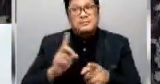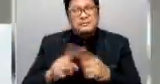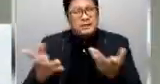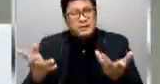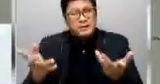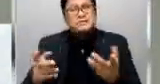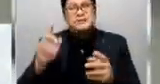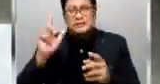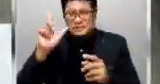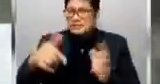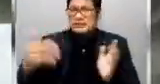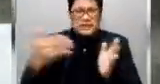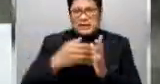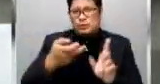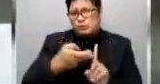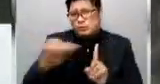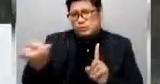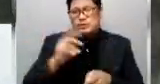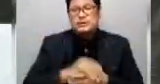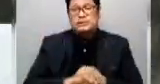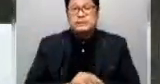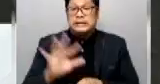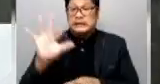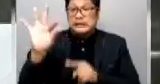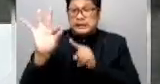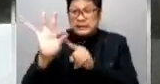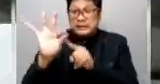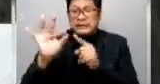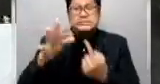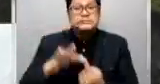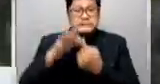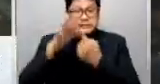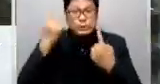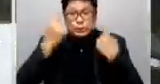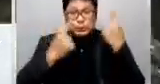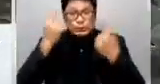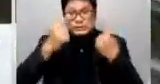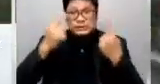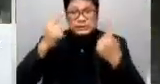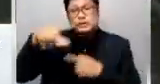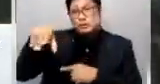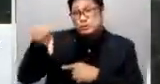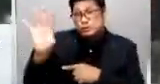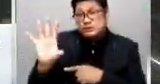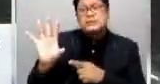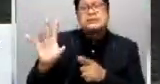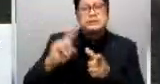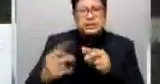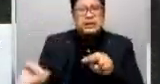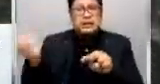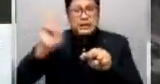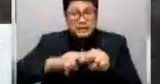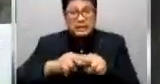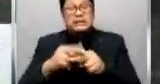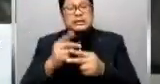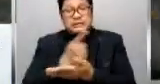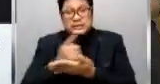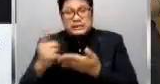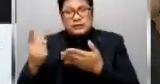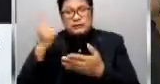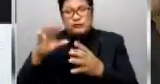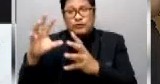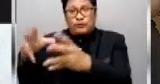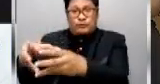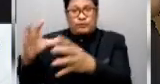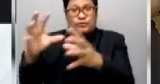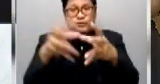loob. Siyam na ang special concern lockdown sa lungsod at magdaragdag pa ngayong Linggo dahil sa clustering ng mga kaso.